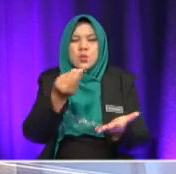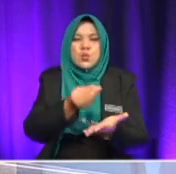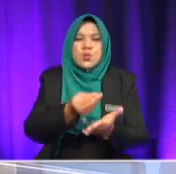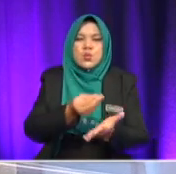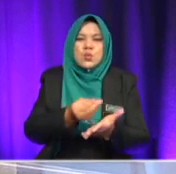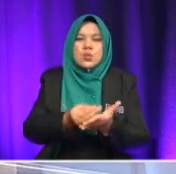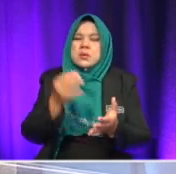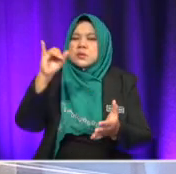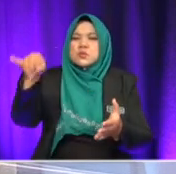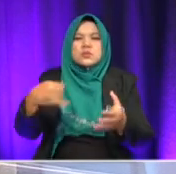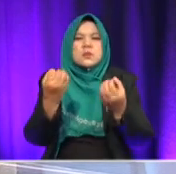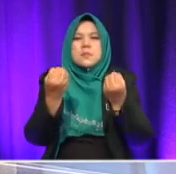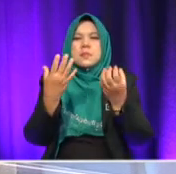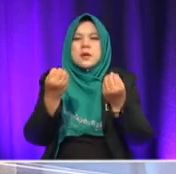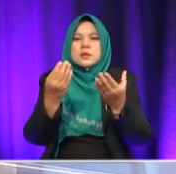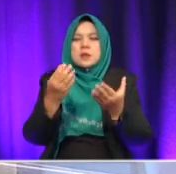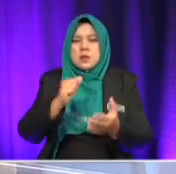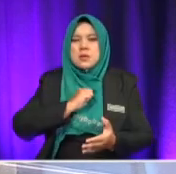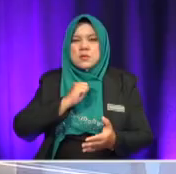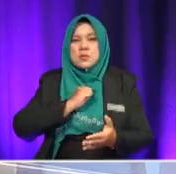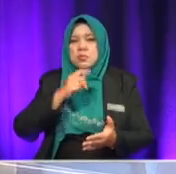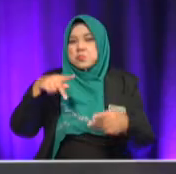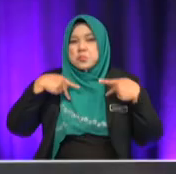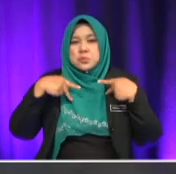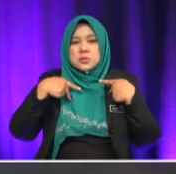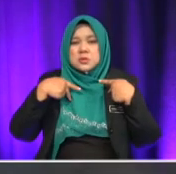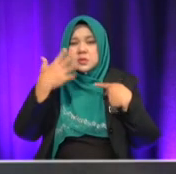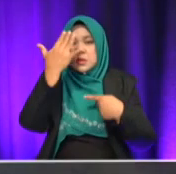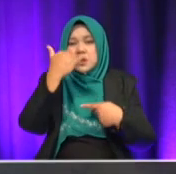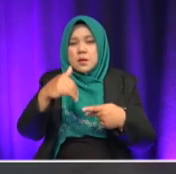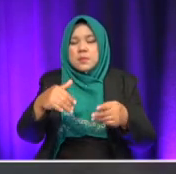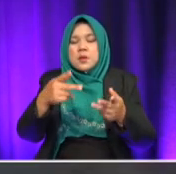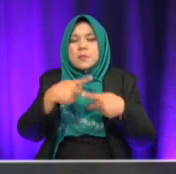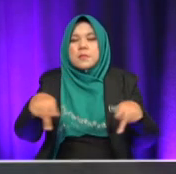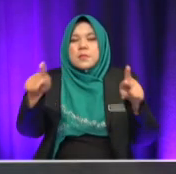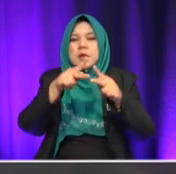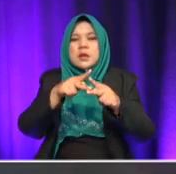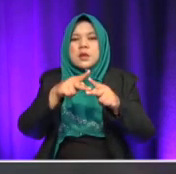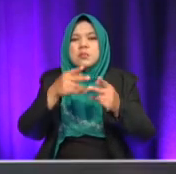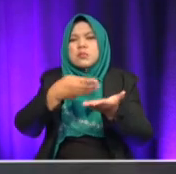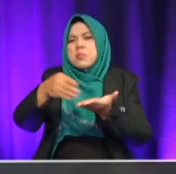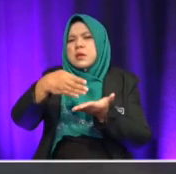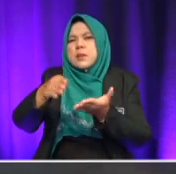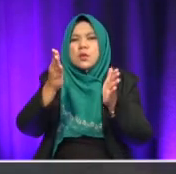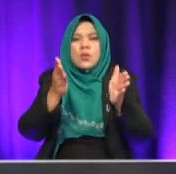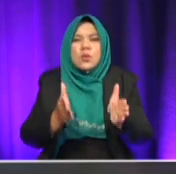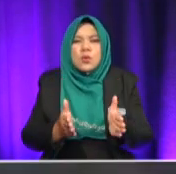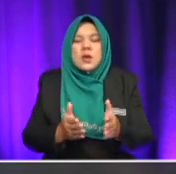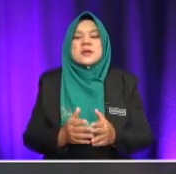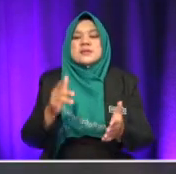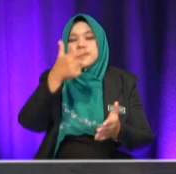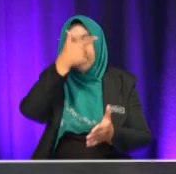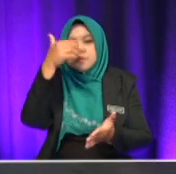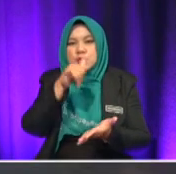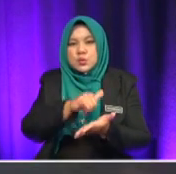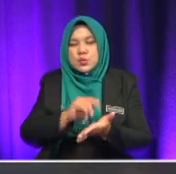berjuta-juta itu adalah duit aku kenapa aku perlu bahagia maka itulah kita tidak tengok Kenapa Islam